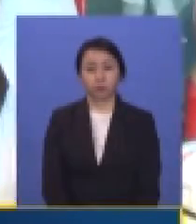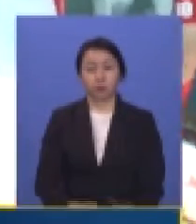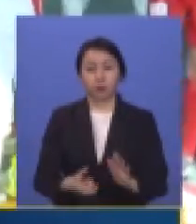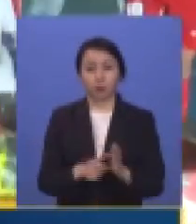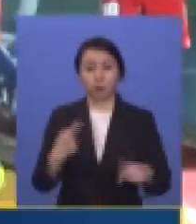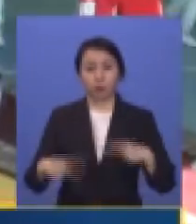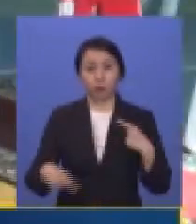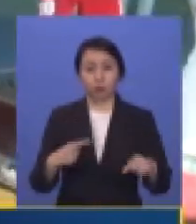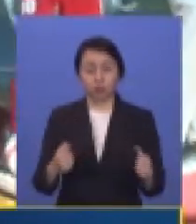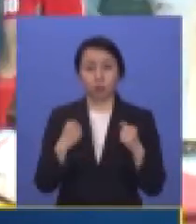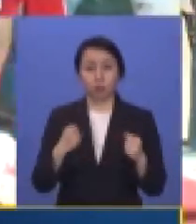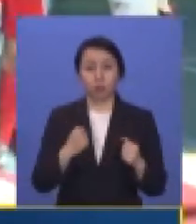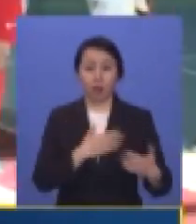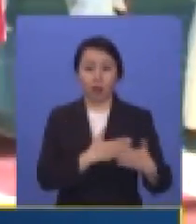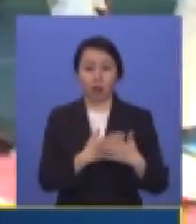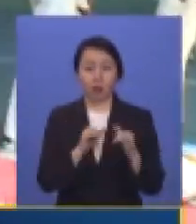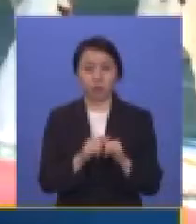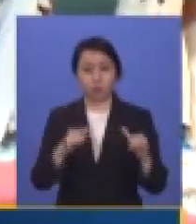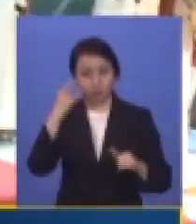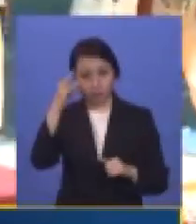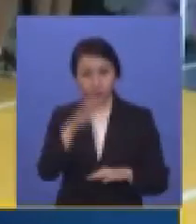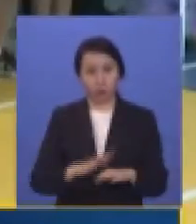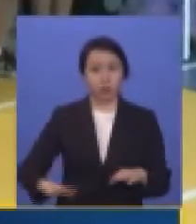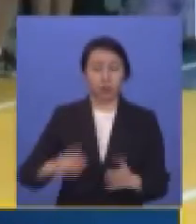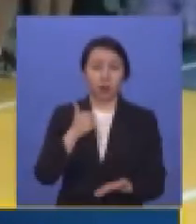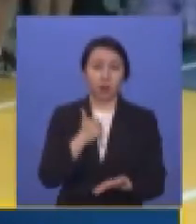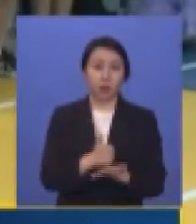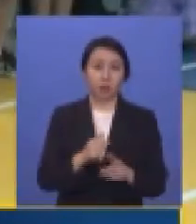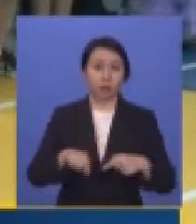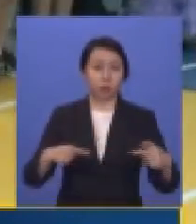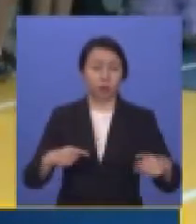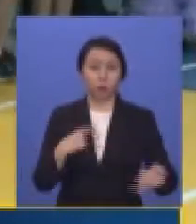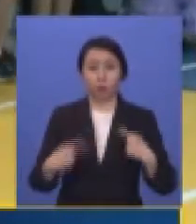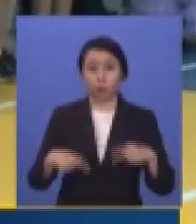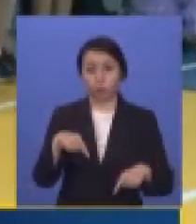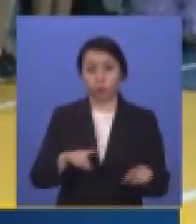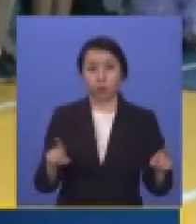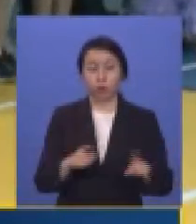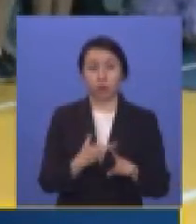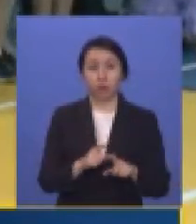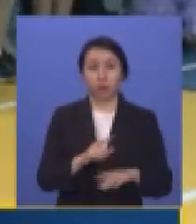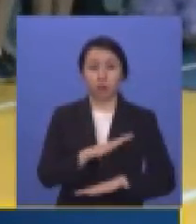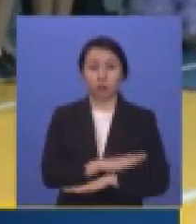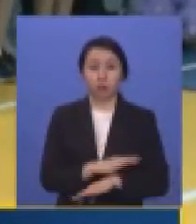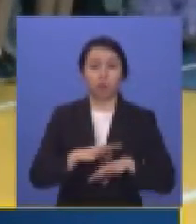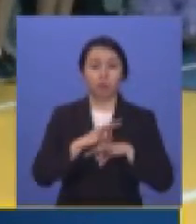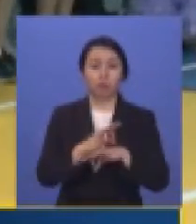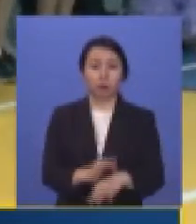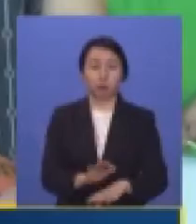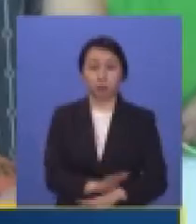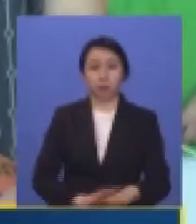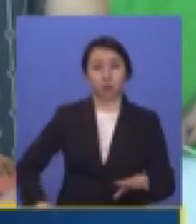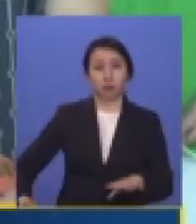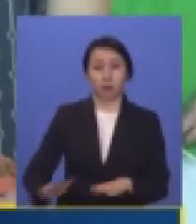Футзал – вид спорта, получающий активное развитие в Казахстане. Основное его отличие от футбола в том, что данная дисциплина проходит на